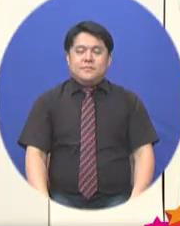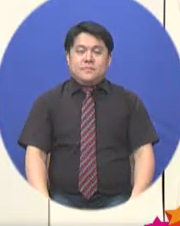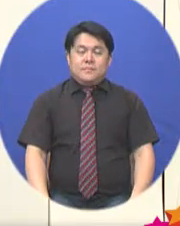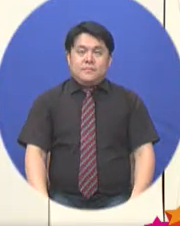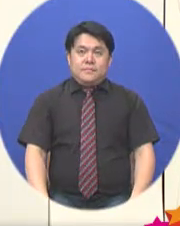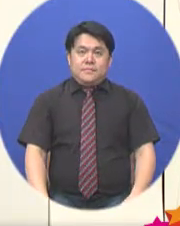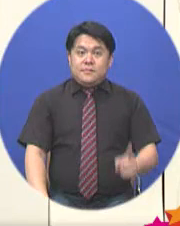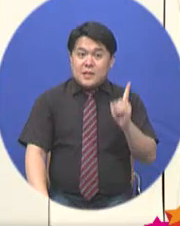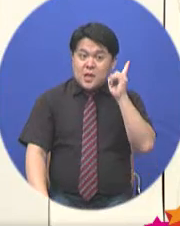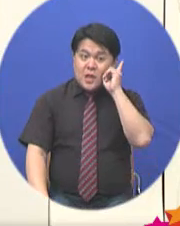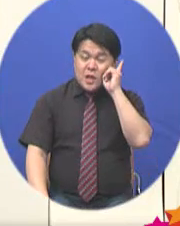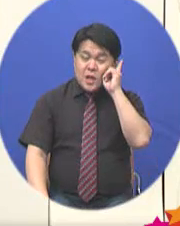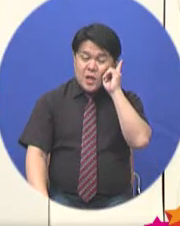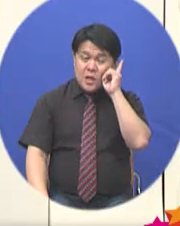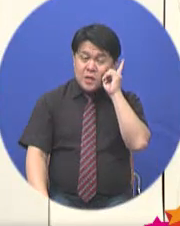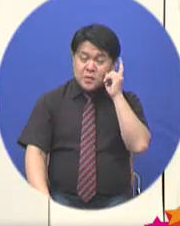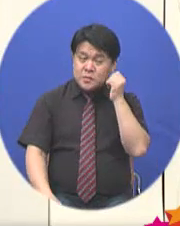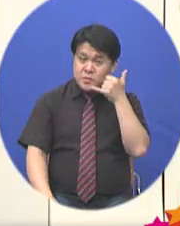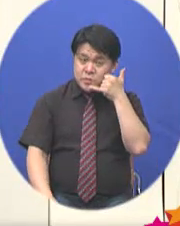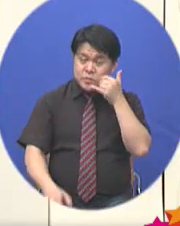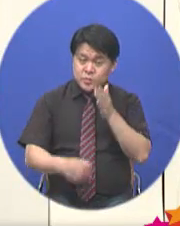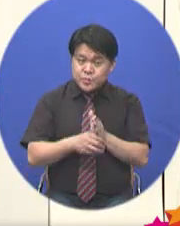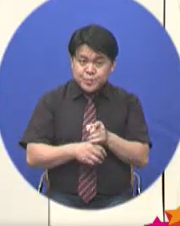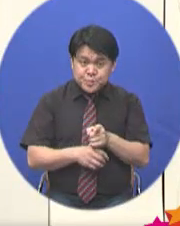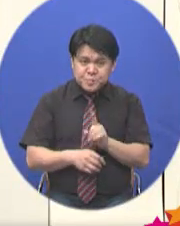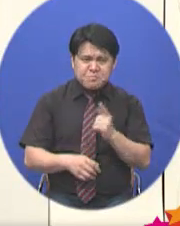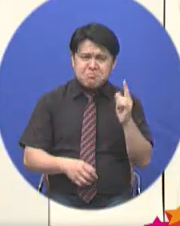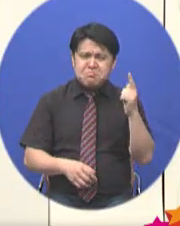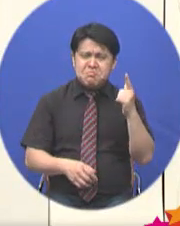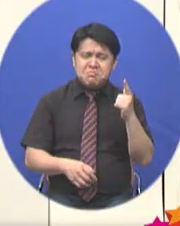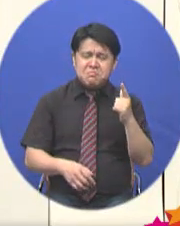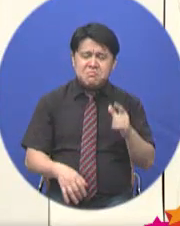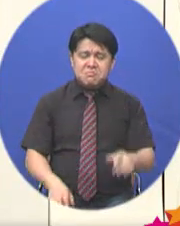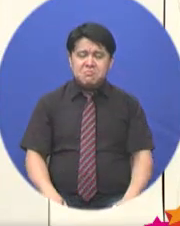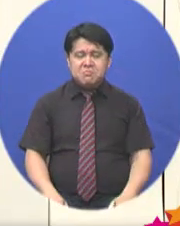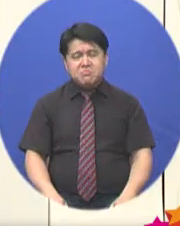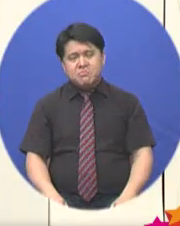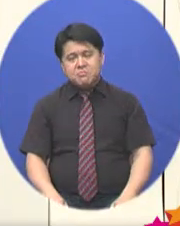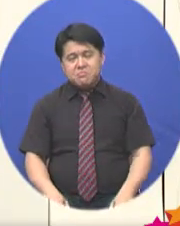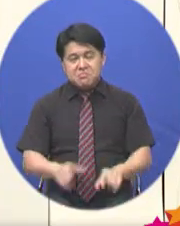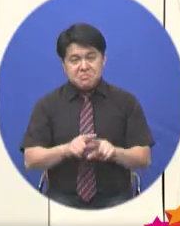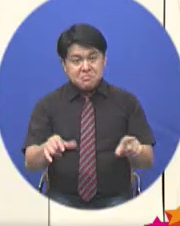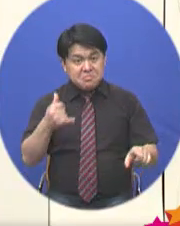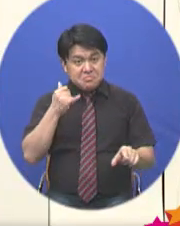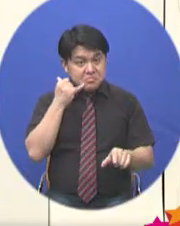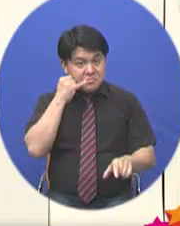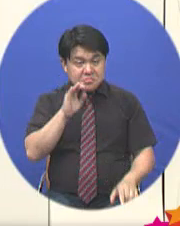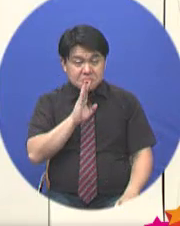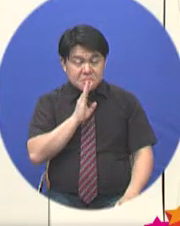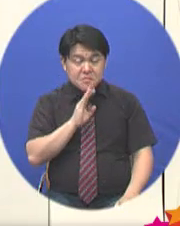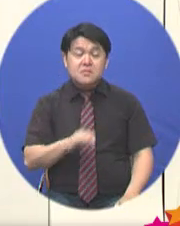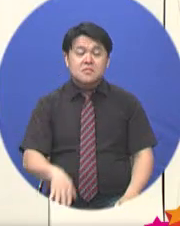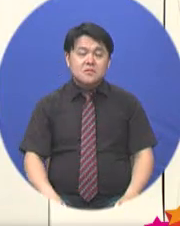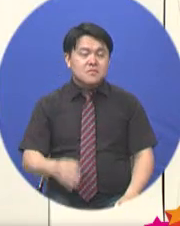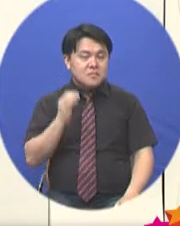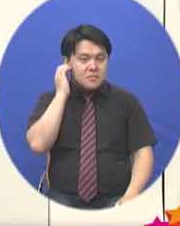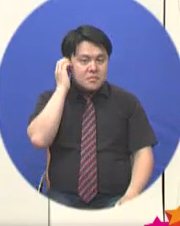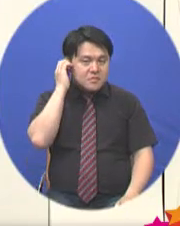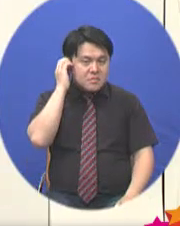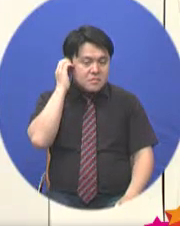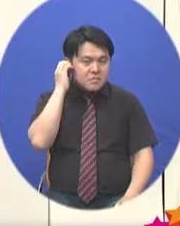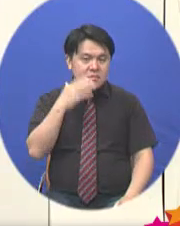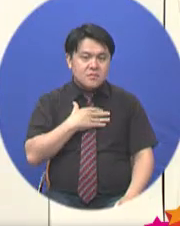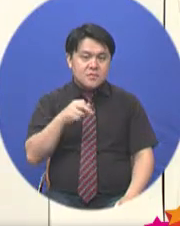지금 휴대폰으로 전화를 하시는 건가요? 아닌데요. 아, 무슨, 예, 일반 전화죠? 예. 네, 어.